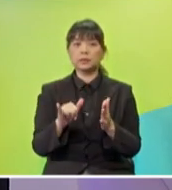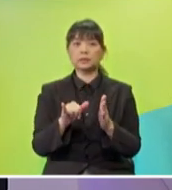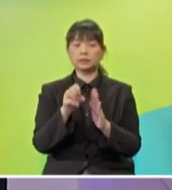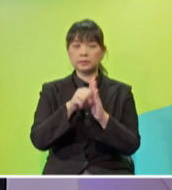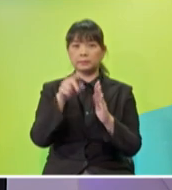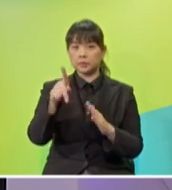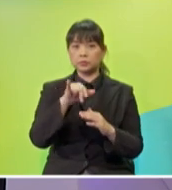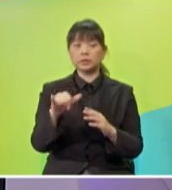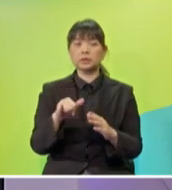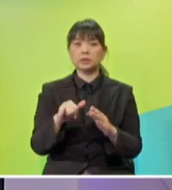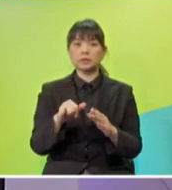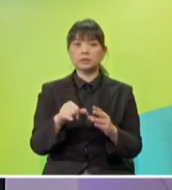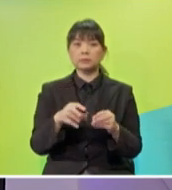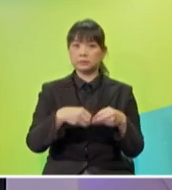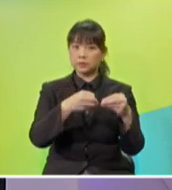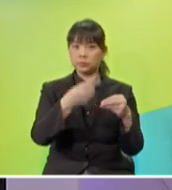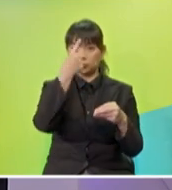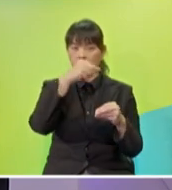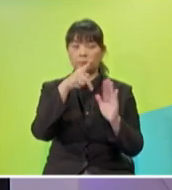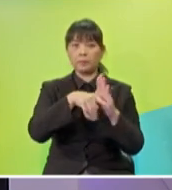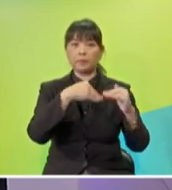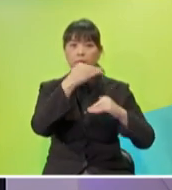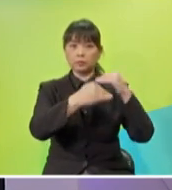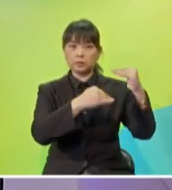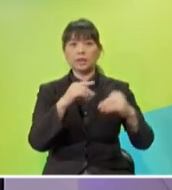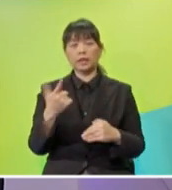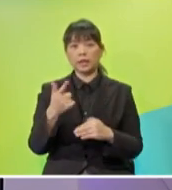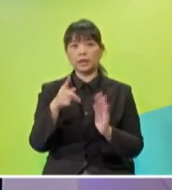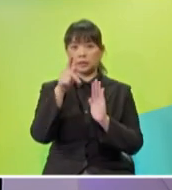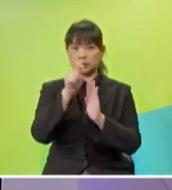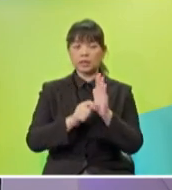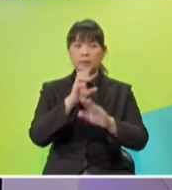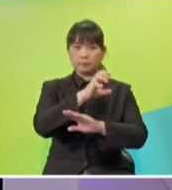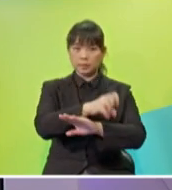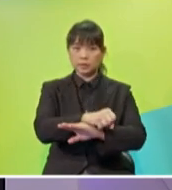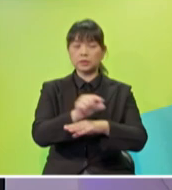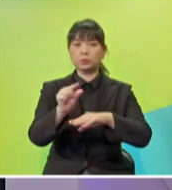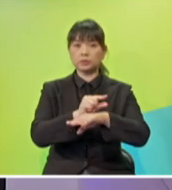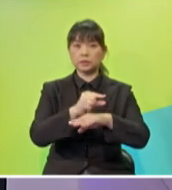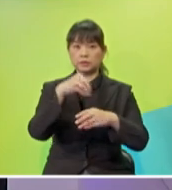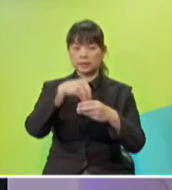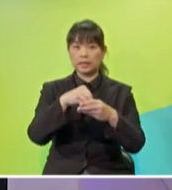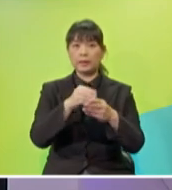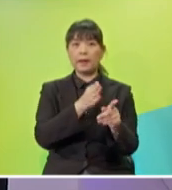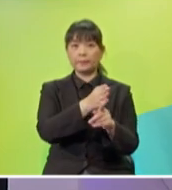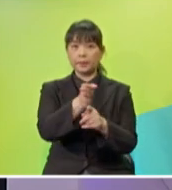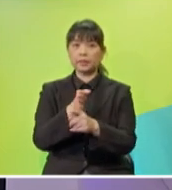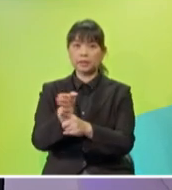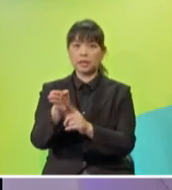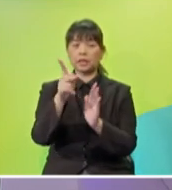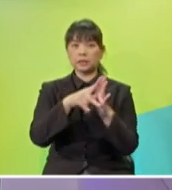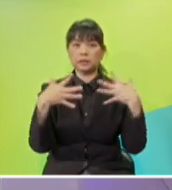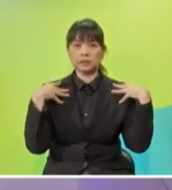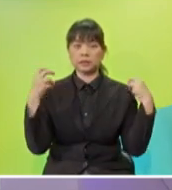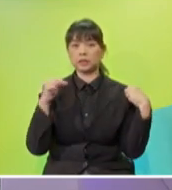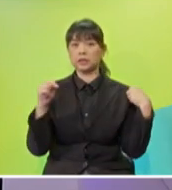kepada pembangunan yang lain tepat setelah digunakan dalam bidang kesehatan ya itu